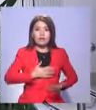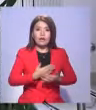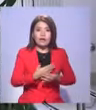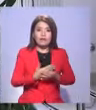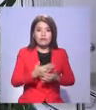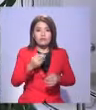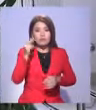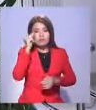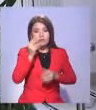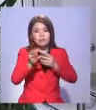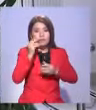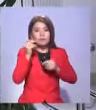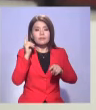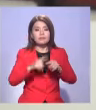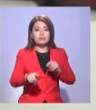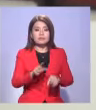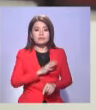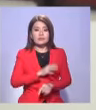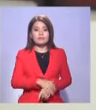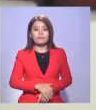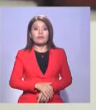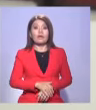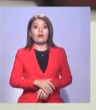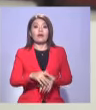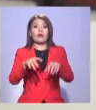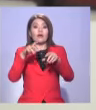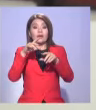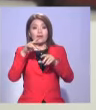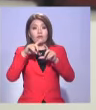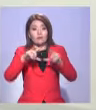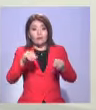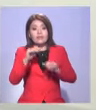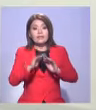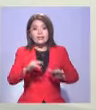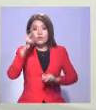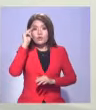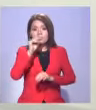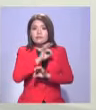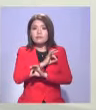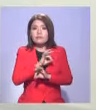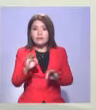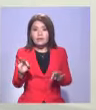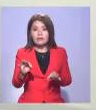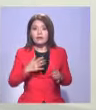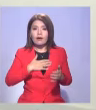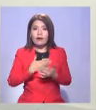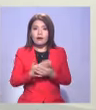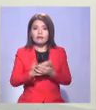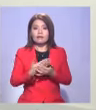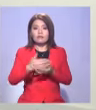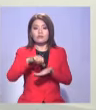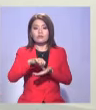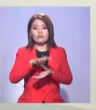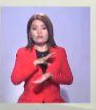алғыр жастар еді деп еске алады шәкірттерін. Сабақ үлгерімі өте жоғары, сыныбының белсенді мүшесі,